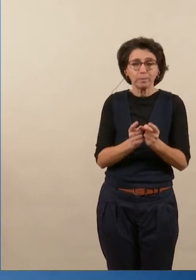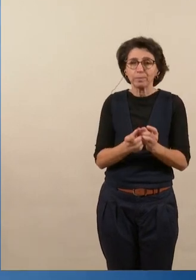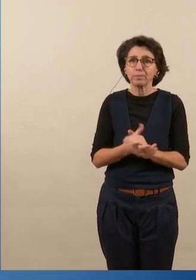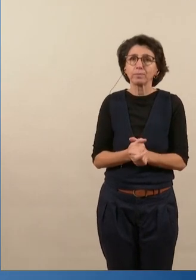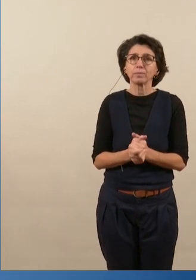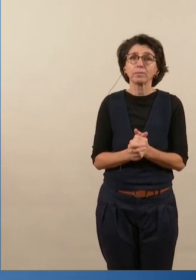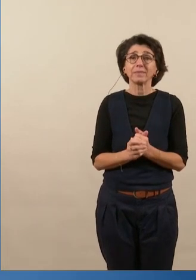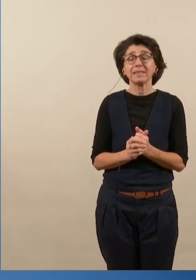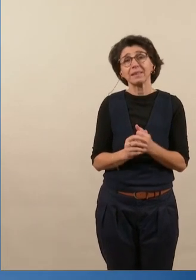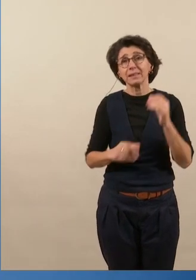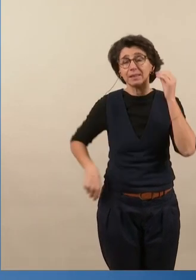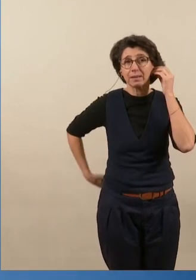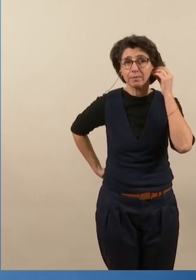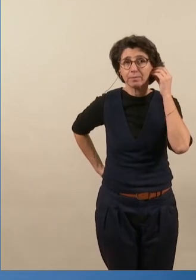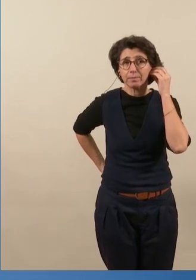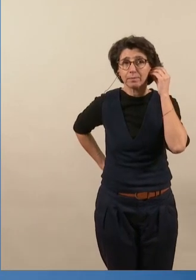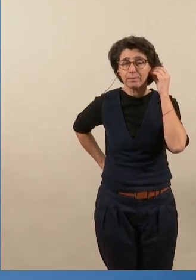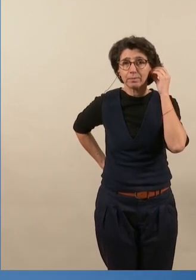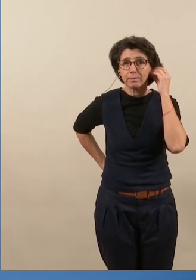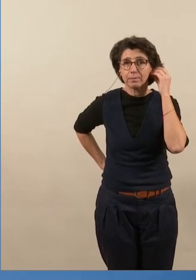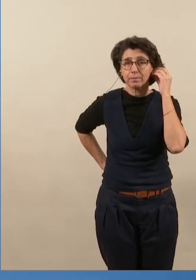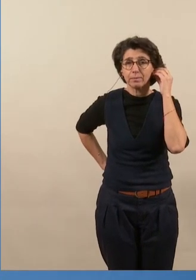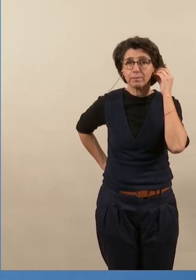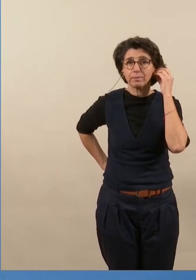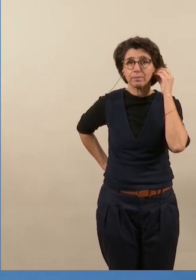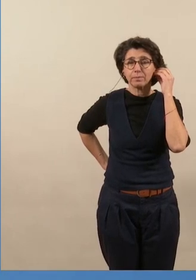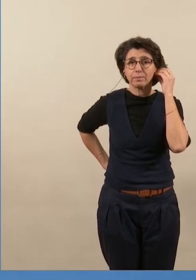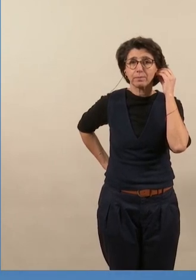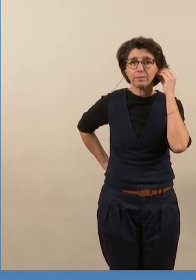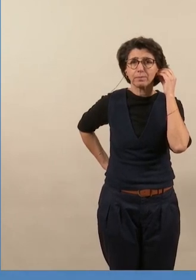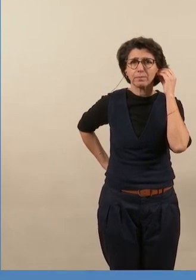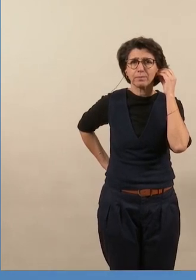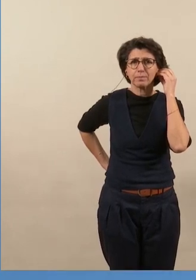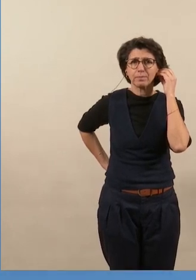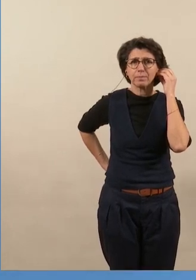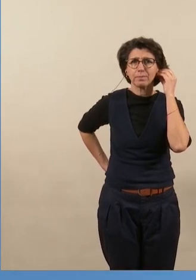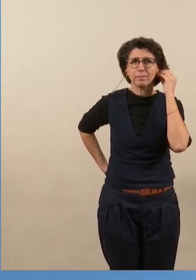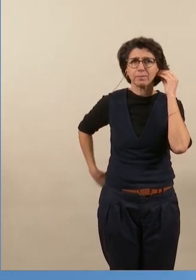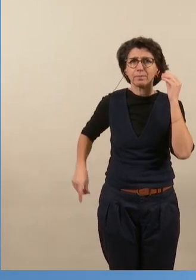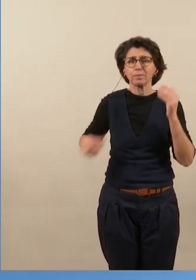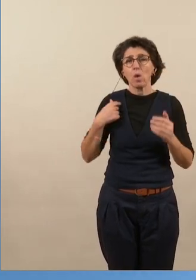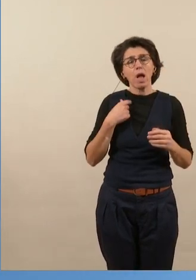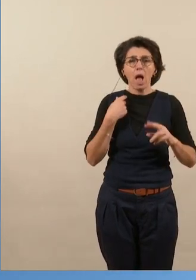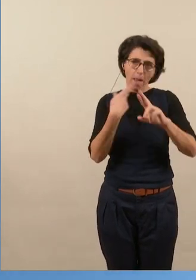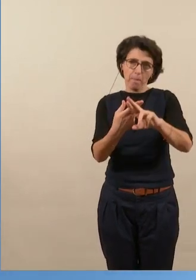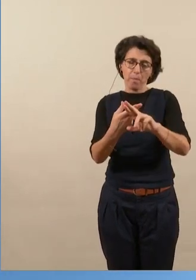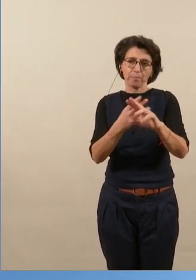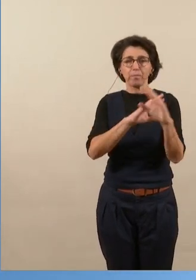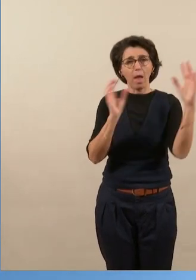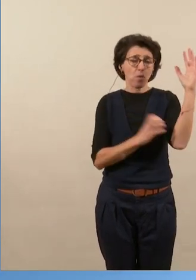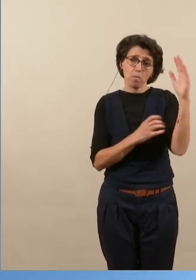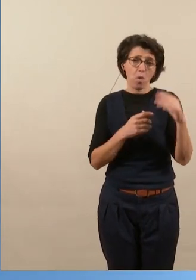oui je peux répondre malheureusement la majorité va pas pouvoir retenir cette cet amendement pour la raison très